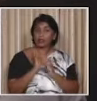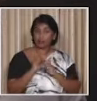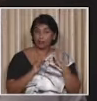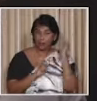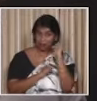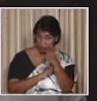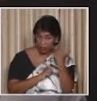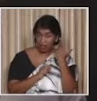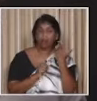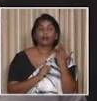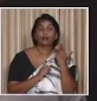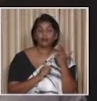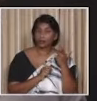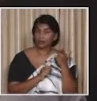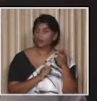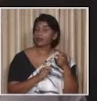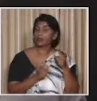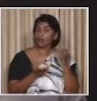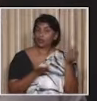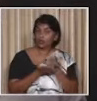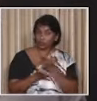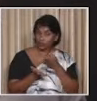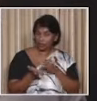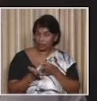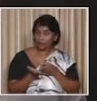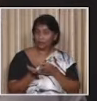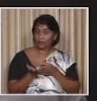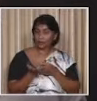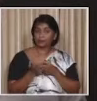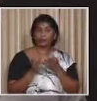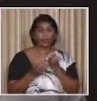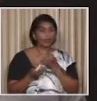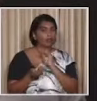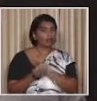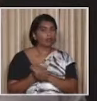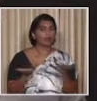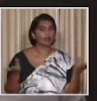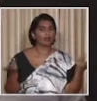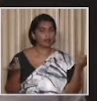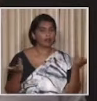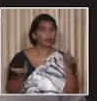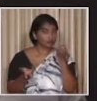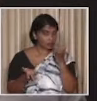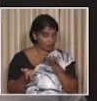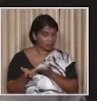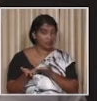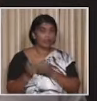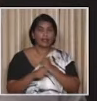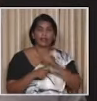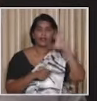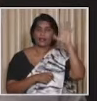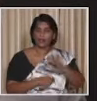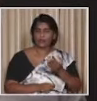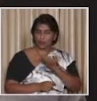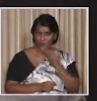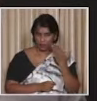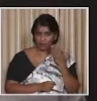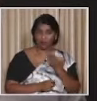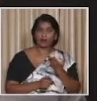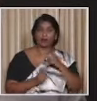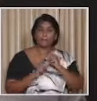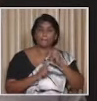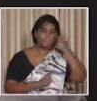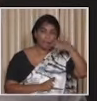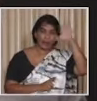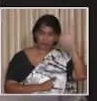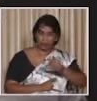නොගෙවා හැරීම නිසා අතිරික්ත වූ සල්ලියක් තිබිලා නැහැ. තිබුණා නම් ගෑස් ටික ගේන්න එපයි. තිබුණා නම් පෙට්‍රල්